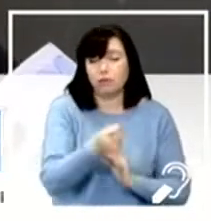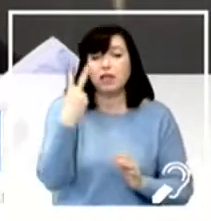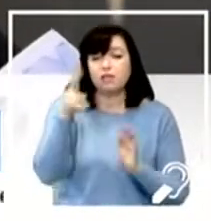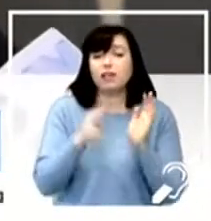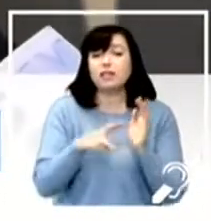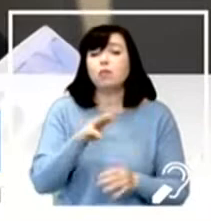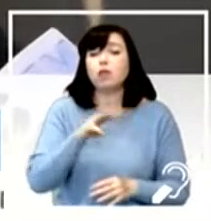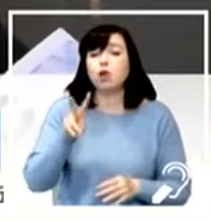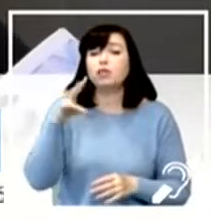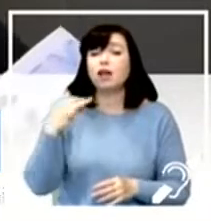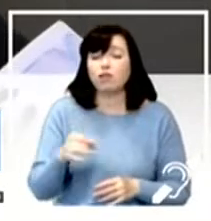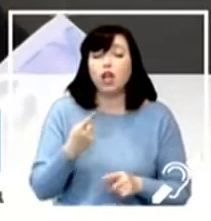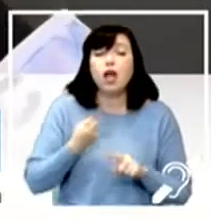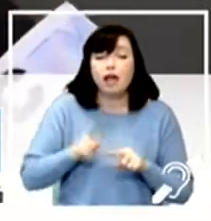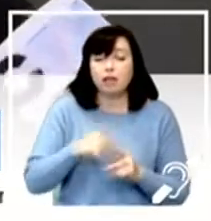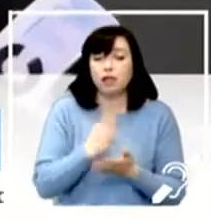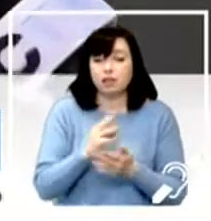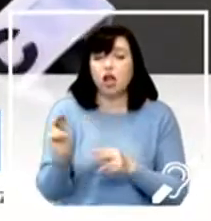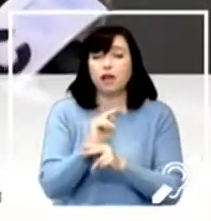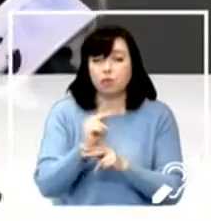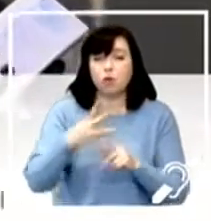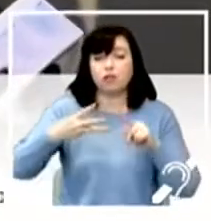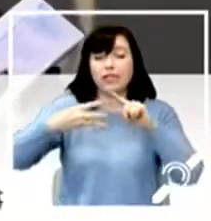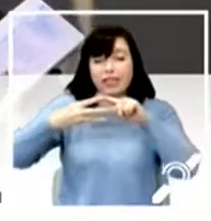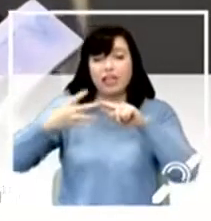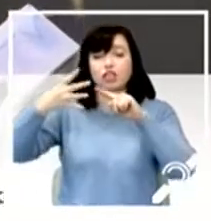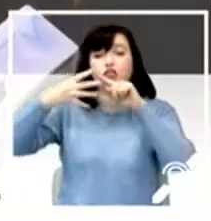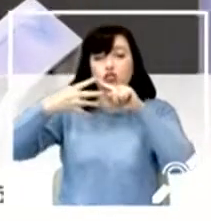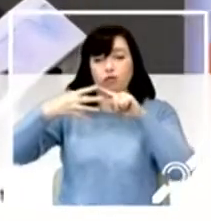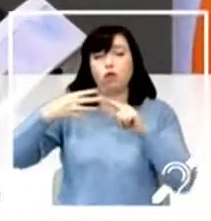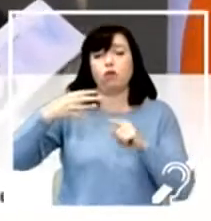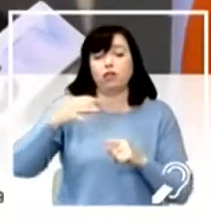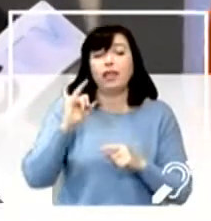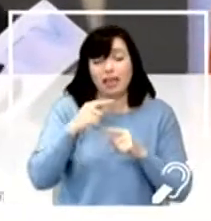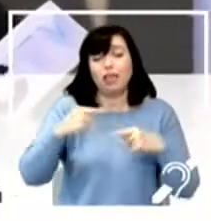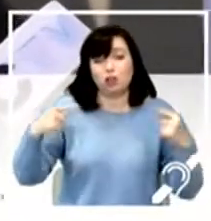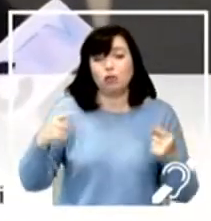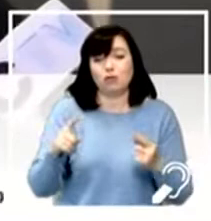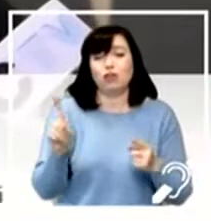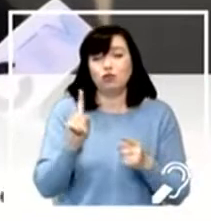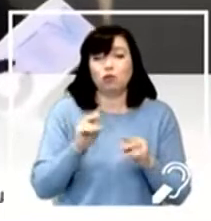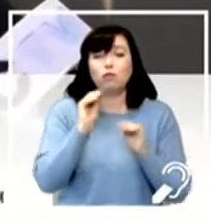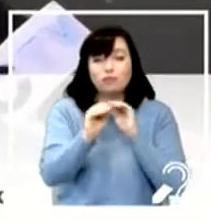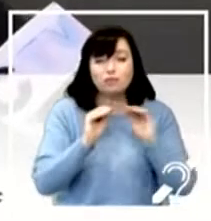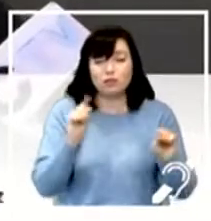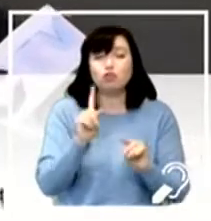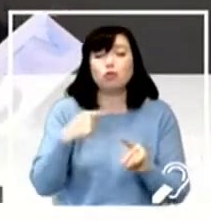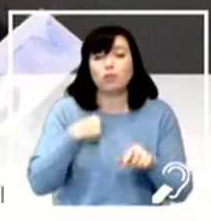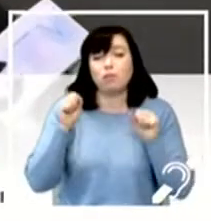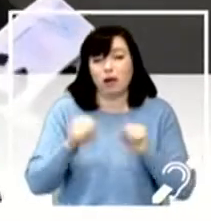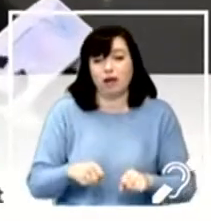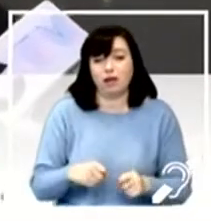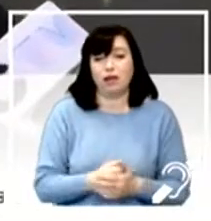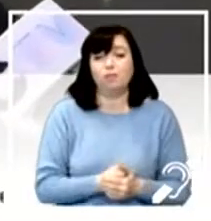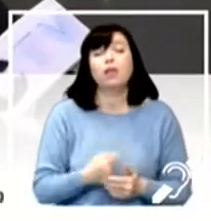de lei, ceea ce înseamnă reparația etajului 3 și 4, nemijlocit și alte facilități care Cu siguranță noi